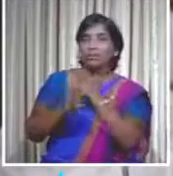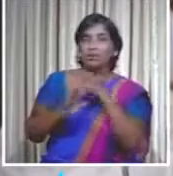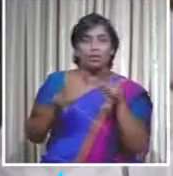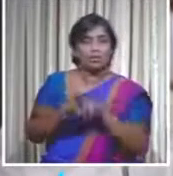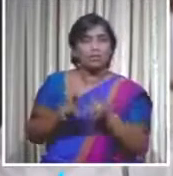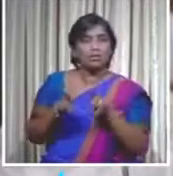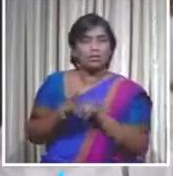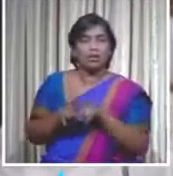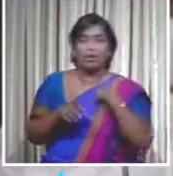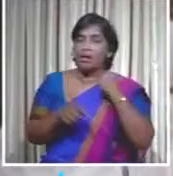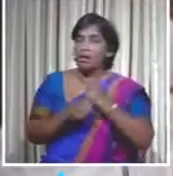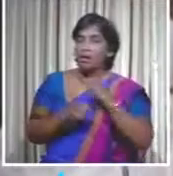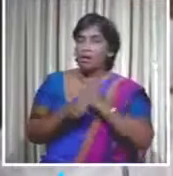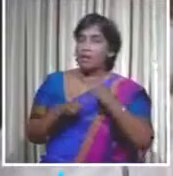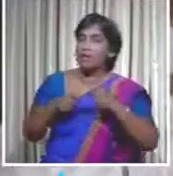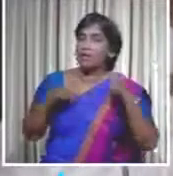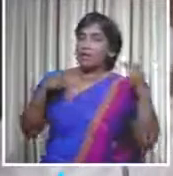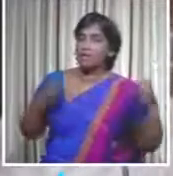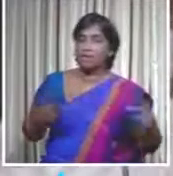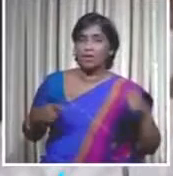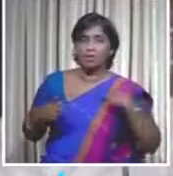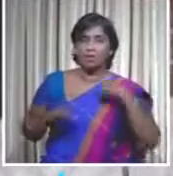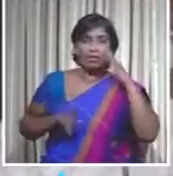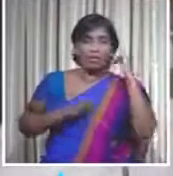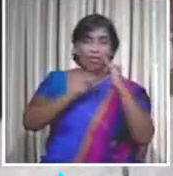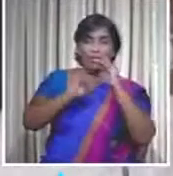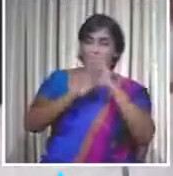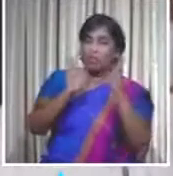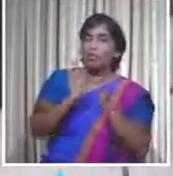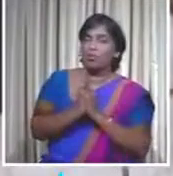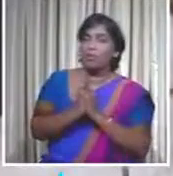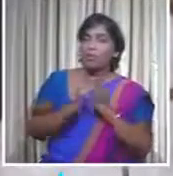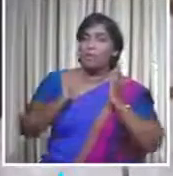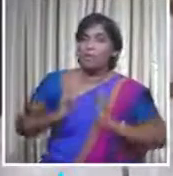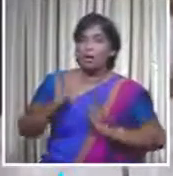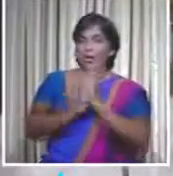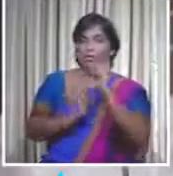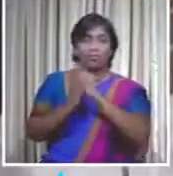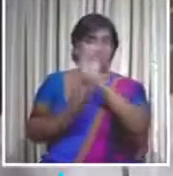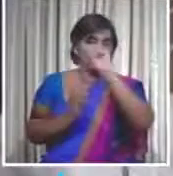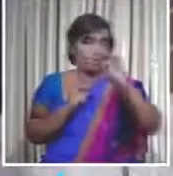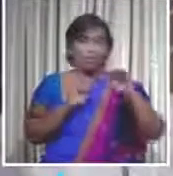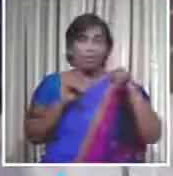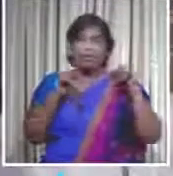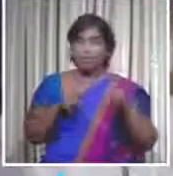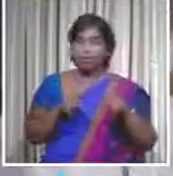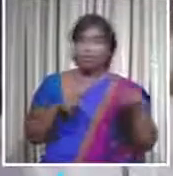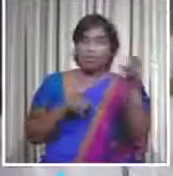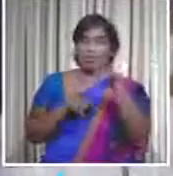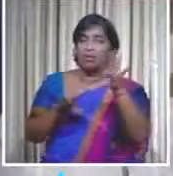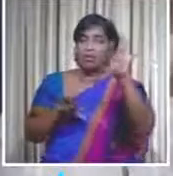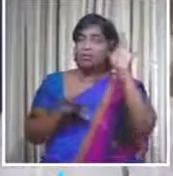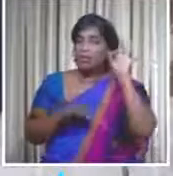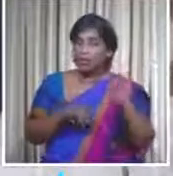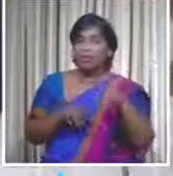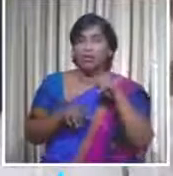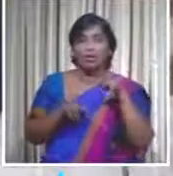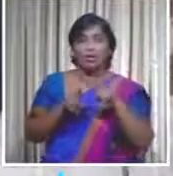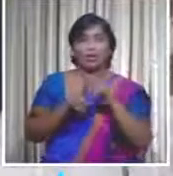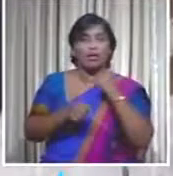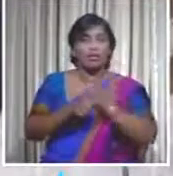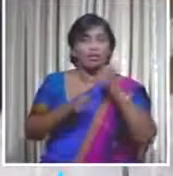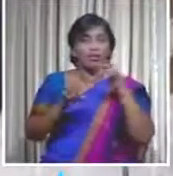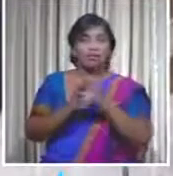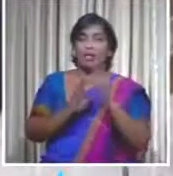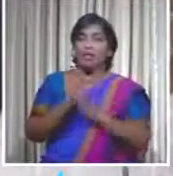වගේම තමයි ආණ්ඩුවට විරුද්ධව එන චෝදනාවල් හොඟක් එන්නේ මානව හිමිකම් කොමිසමට නමුත් තමුන්නාන්සලාපත් කරා තමුන්නාන්සලාගේ ආණ්ඩුවේ